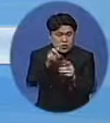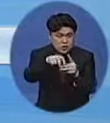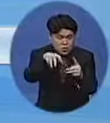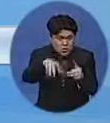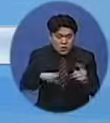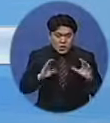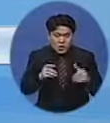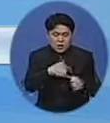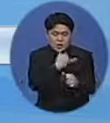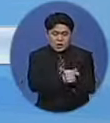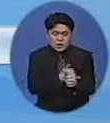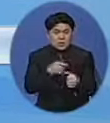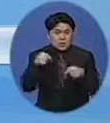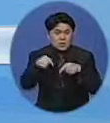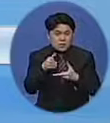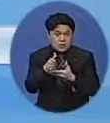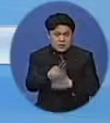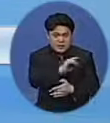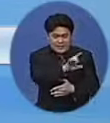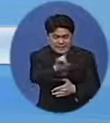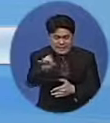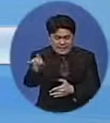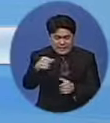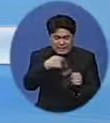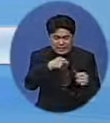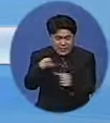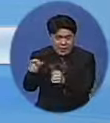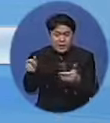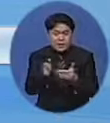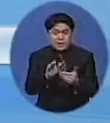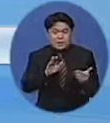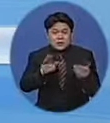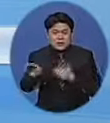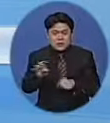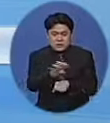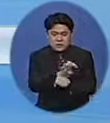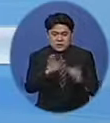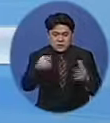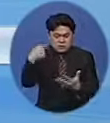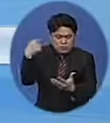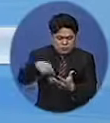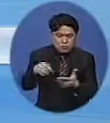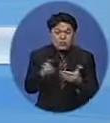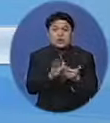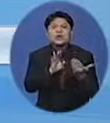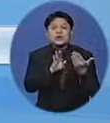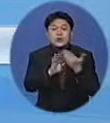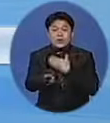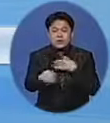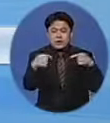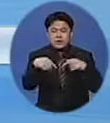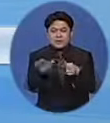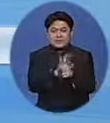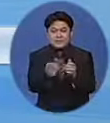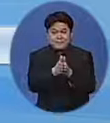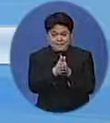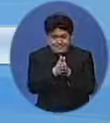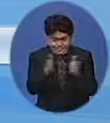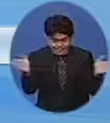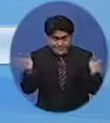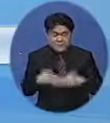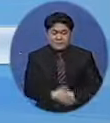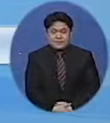아동인권 상담 전문가를 각각 1명씩 신규 채용해 40시간의 양성 교육을 마치고 상담 서비스를